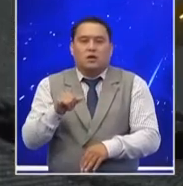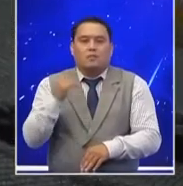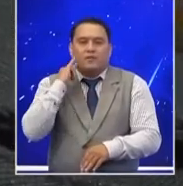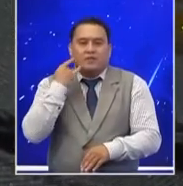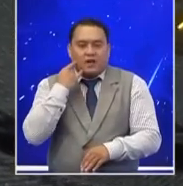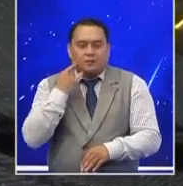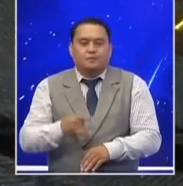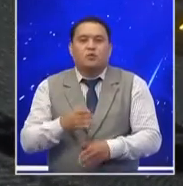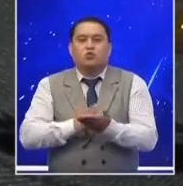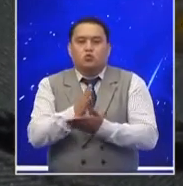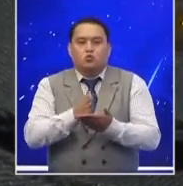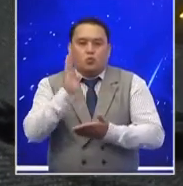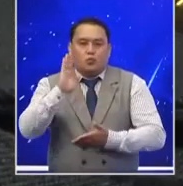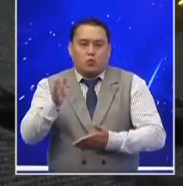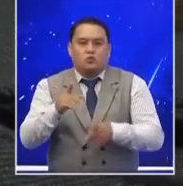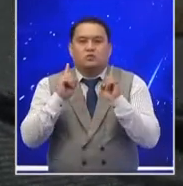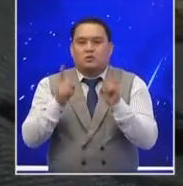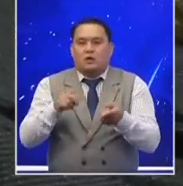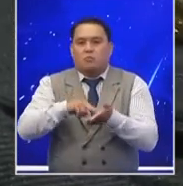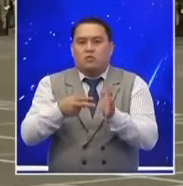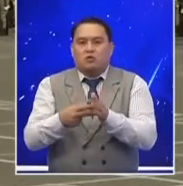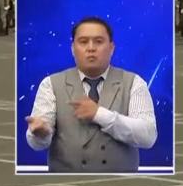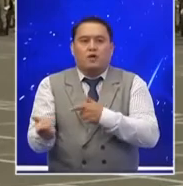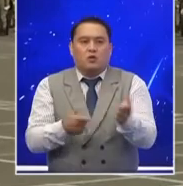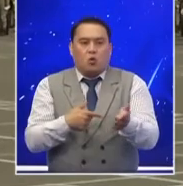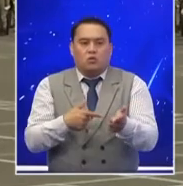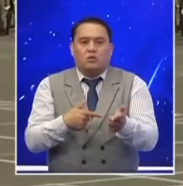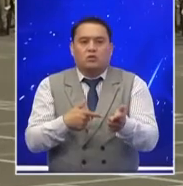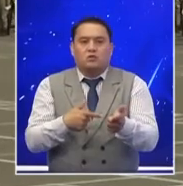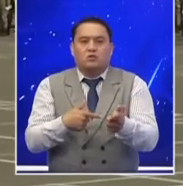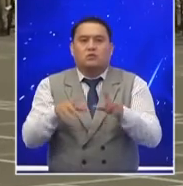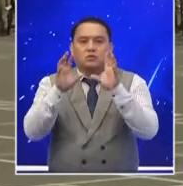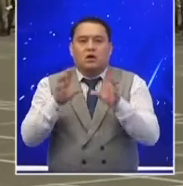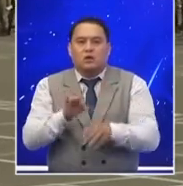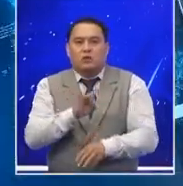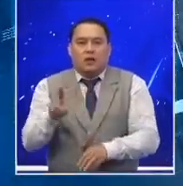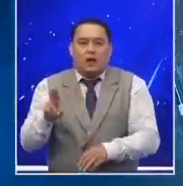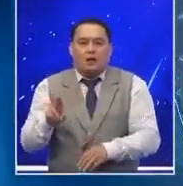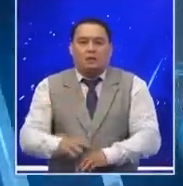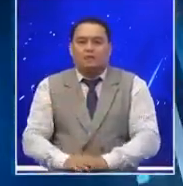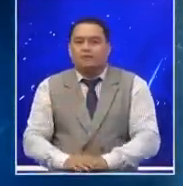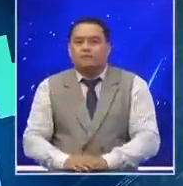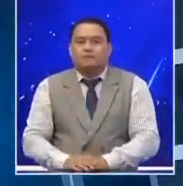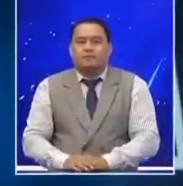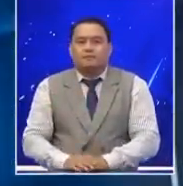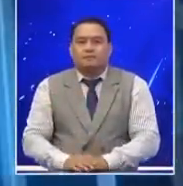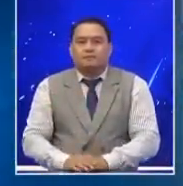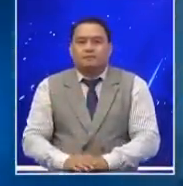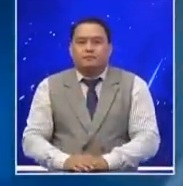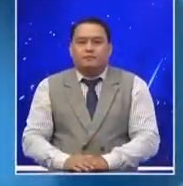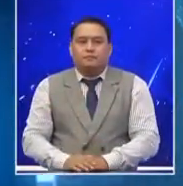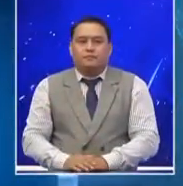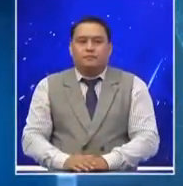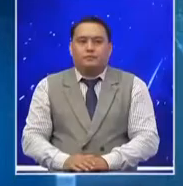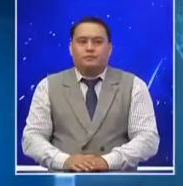Павлодар. Служить они будут согласно плану боевой подготовки. Год согласно Конституции законодательства Республики Казахстан. Гульмира Тимиргалиева, Ануар